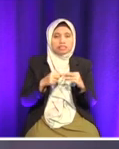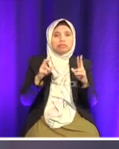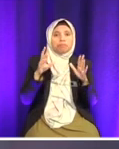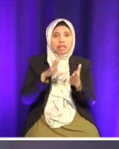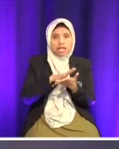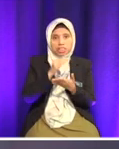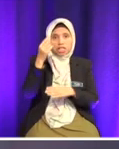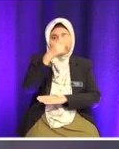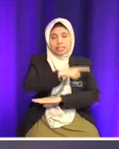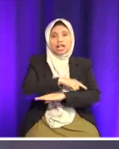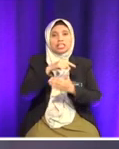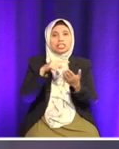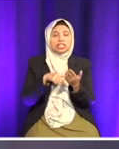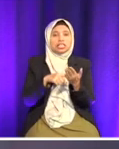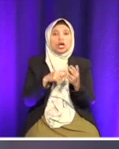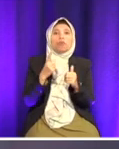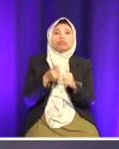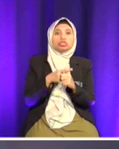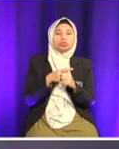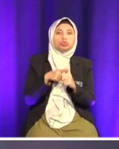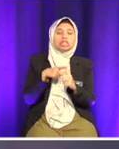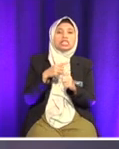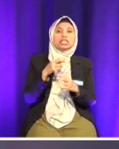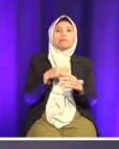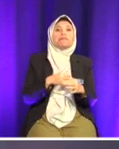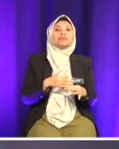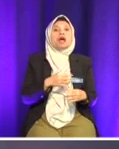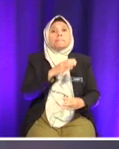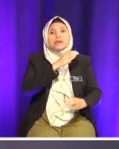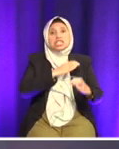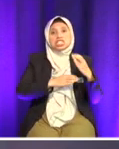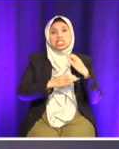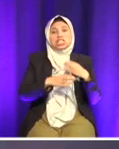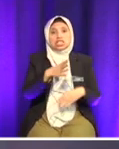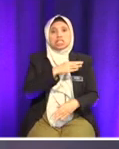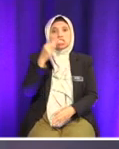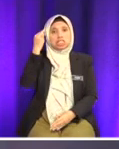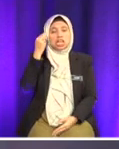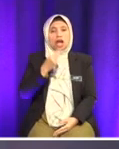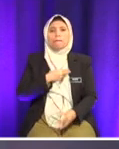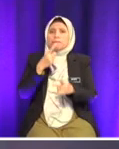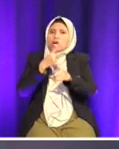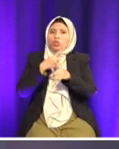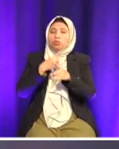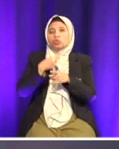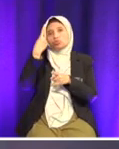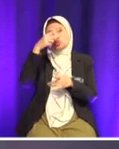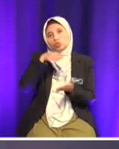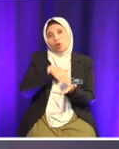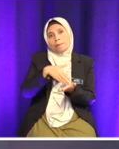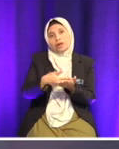program kita pada hari ini yang pertama sekali kita berazam lah berniatlah dengan bersungguh-sungguh untuk kita bangun